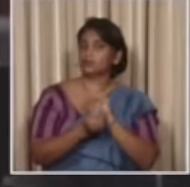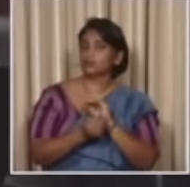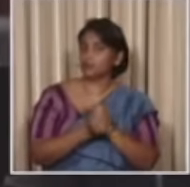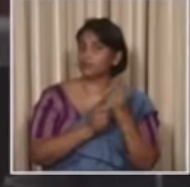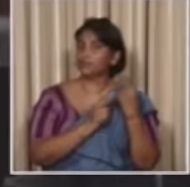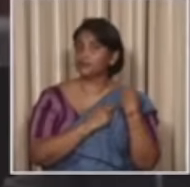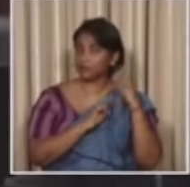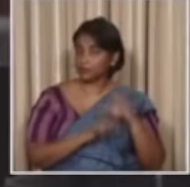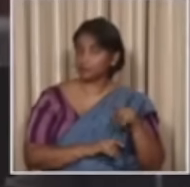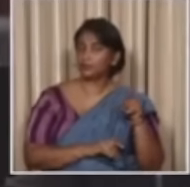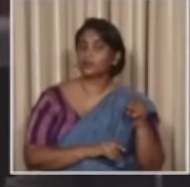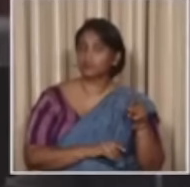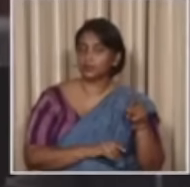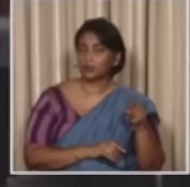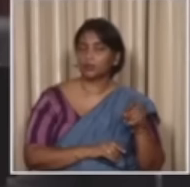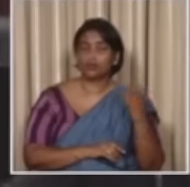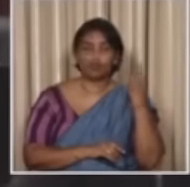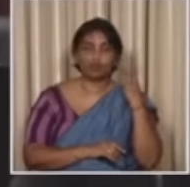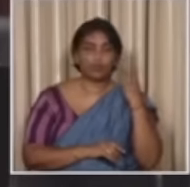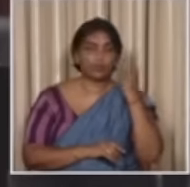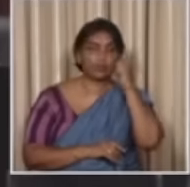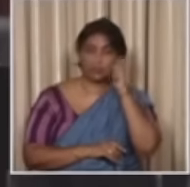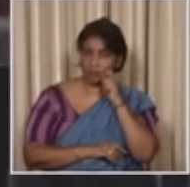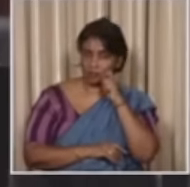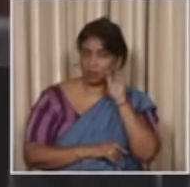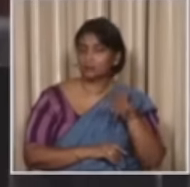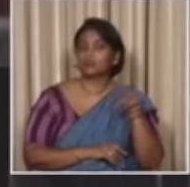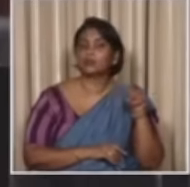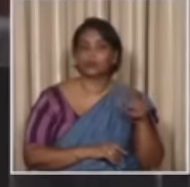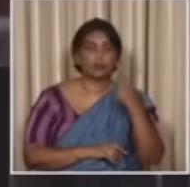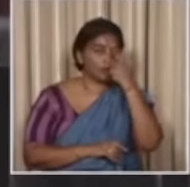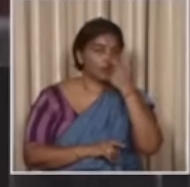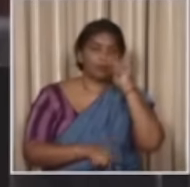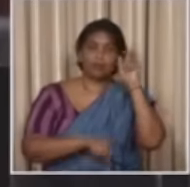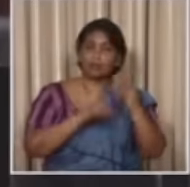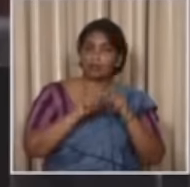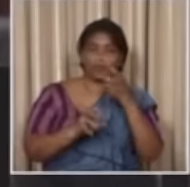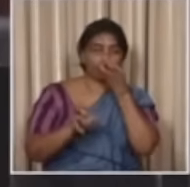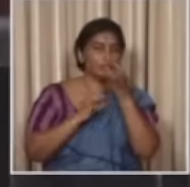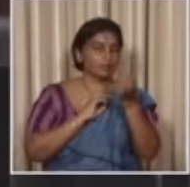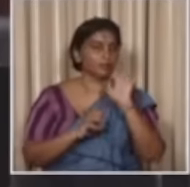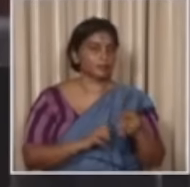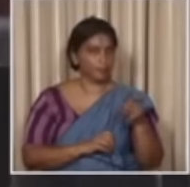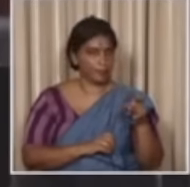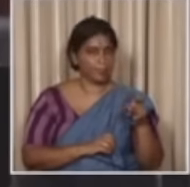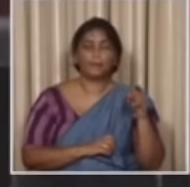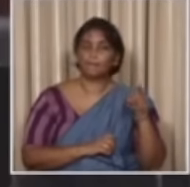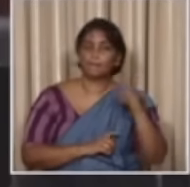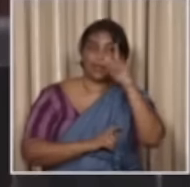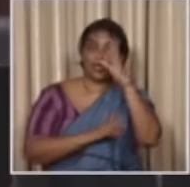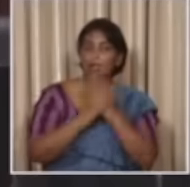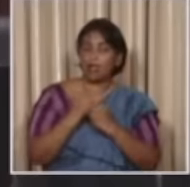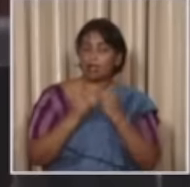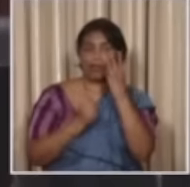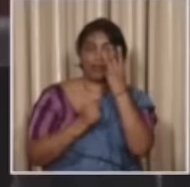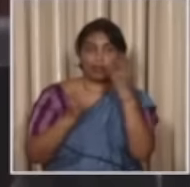භාරව සිටියේදී ඉස්ලාම් ත්‍රස්තවාදීන් විසින් කතෝලික බැතිමතුන්ට ප්‍රහාර එල්ල කරලා තියෙනවා. ආගම් තුනක්